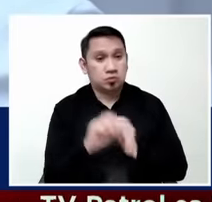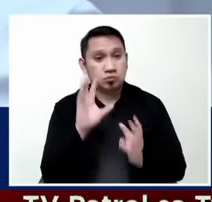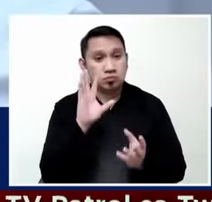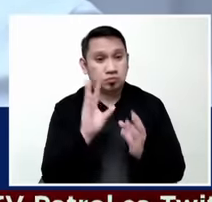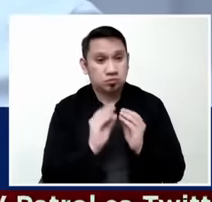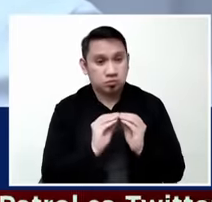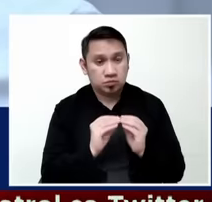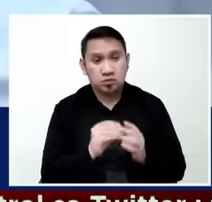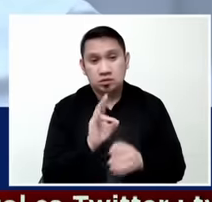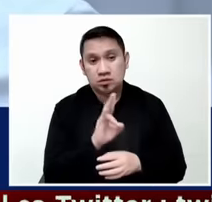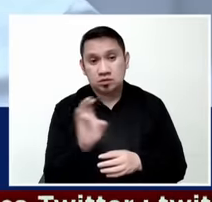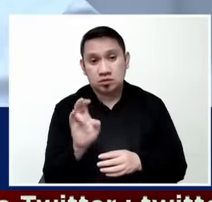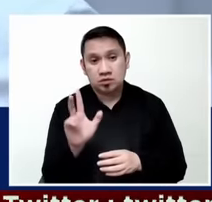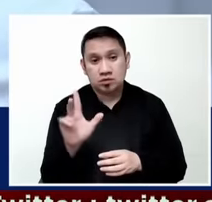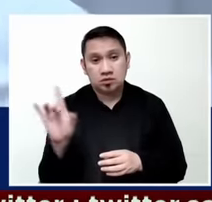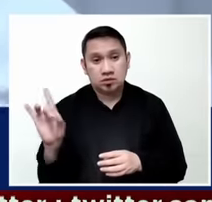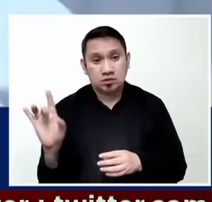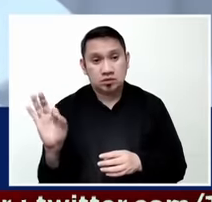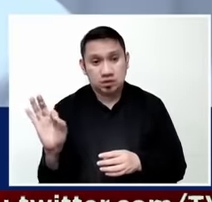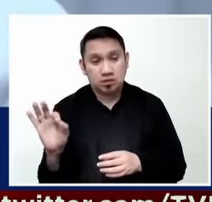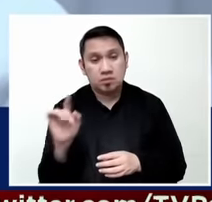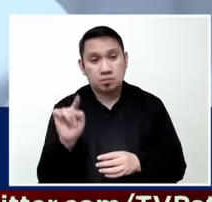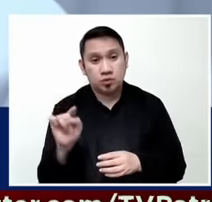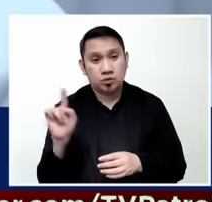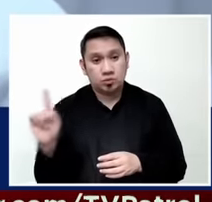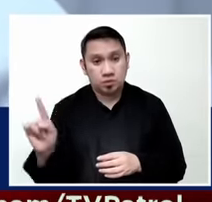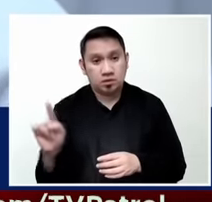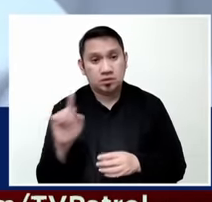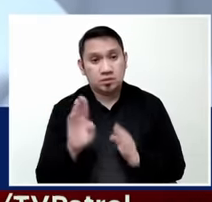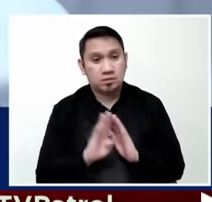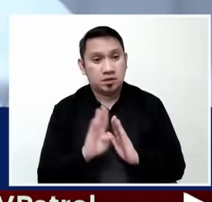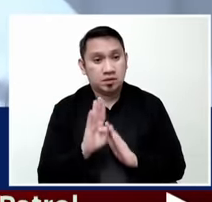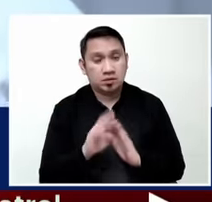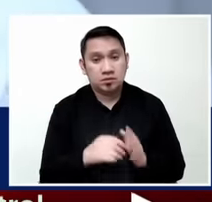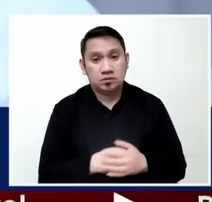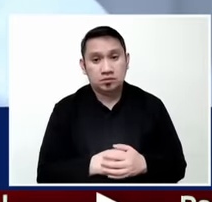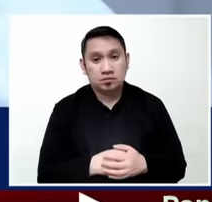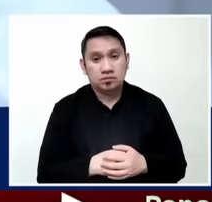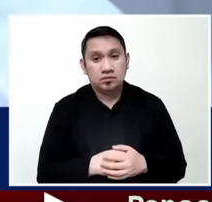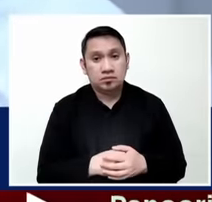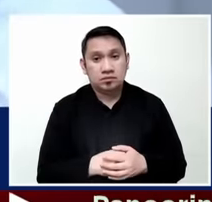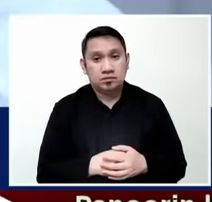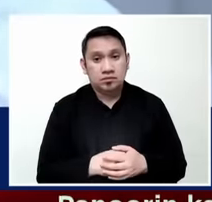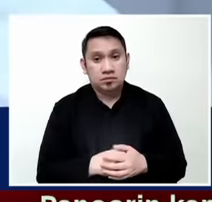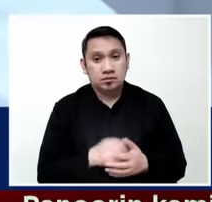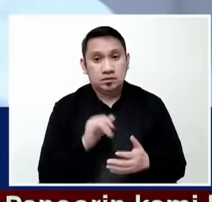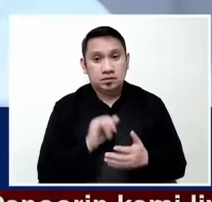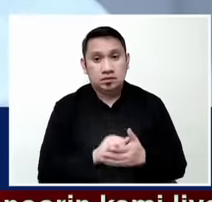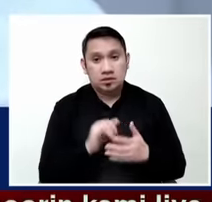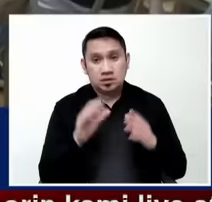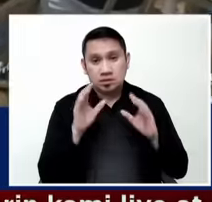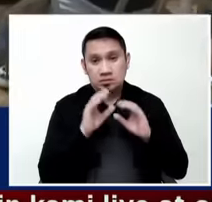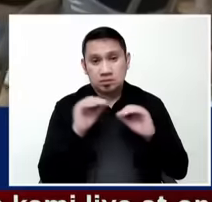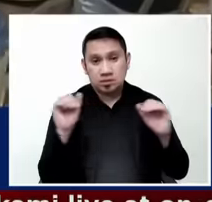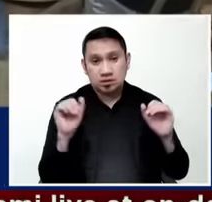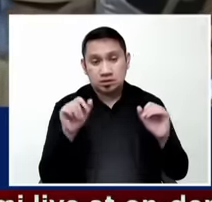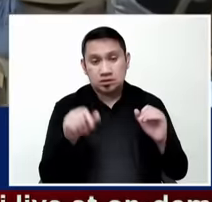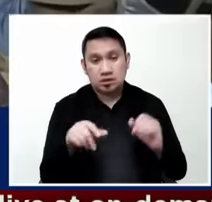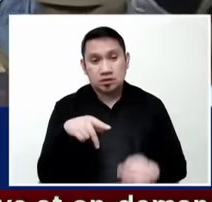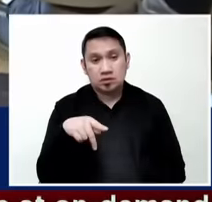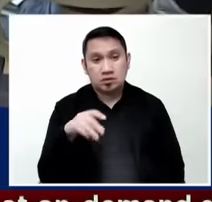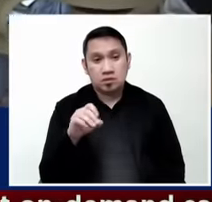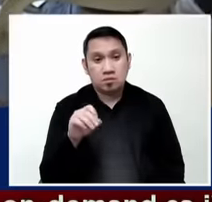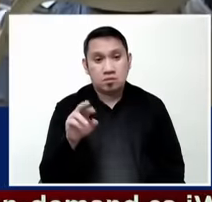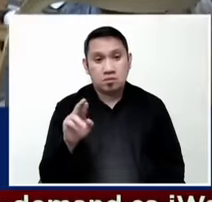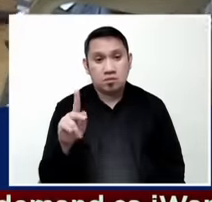President, 739.1 billion. Yan po ang presidential pork barrel ngayon. Iginit